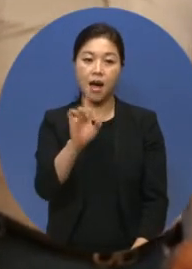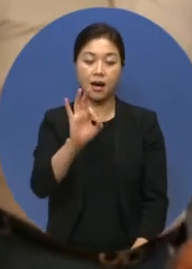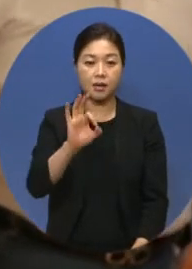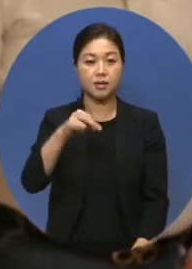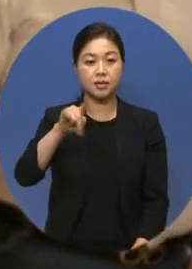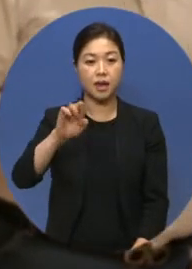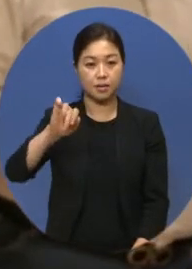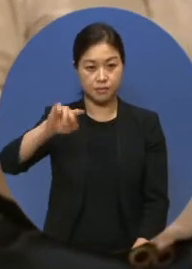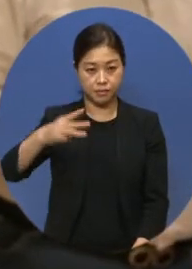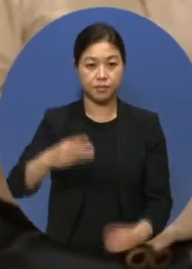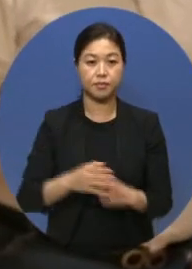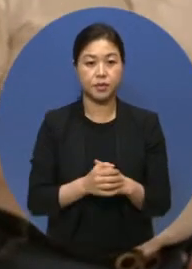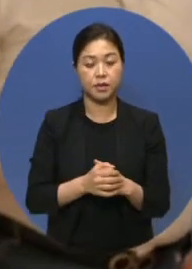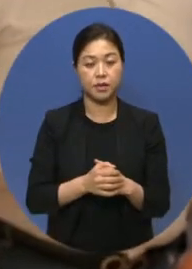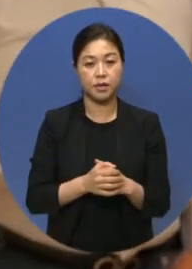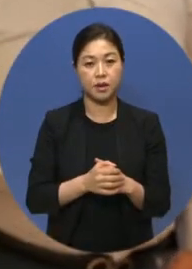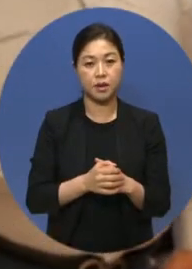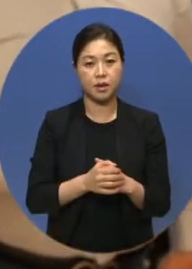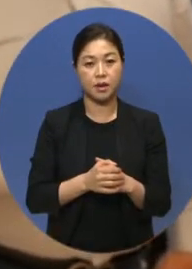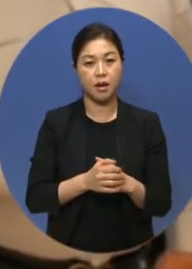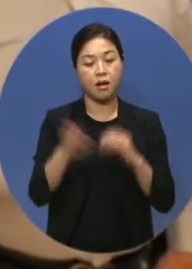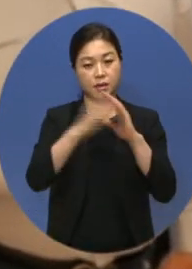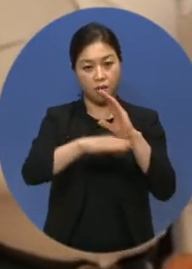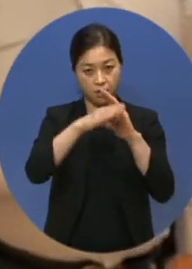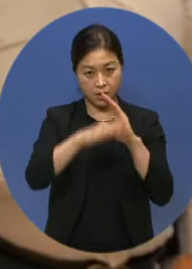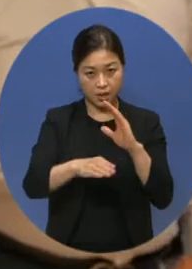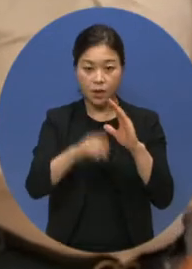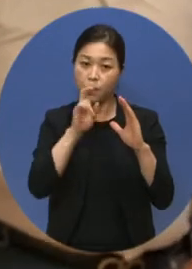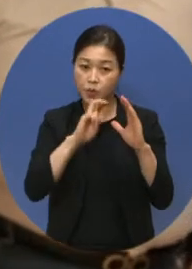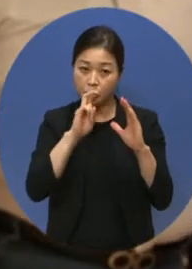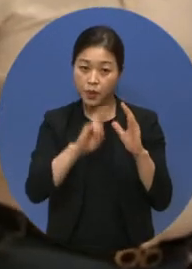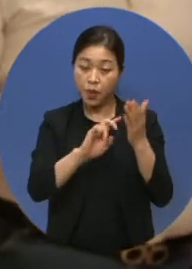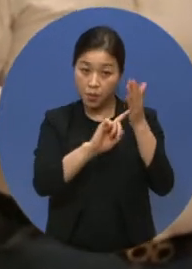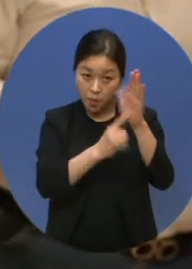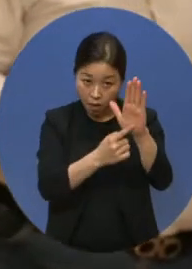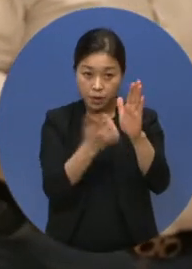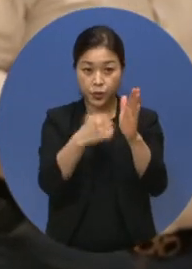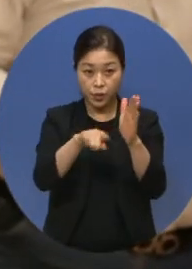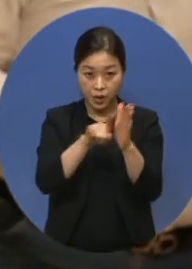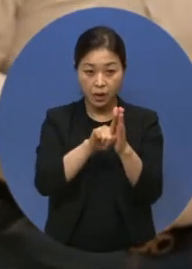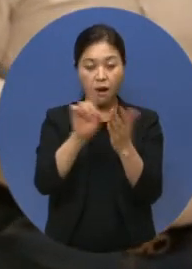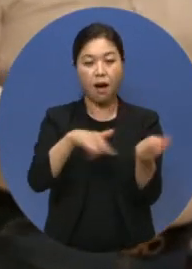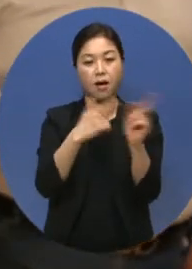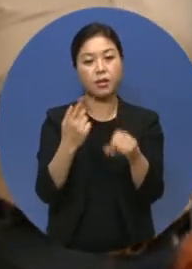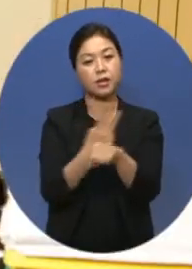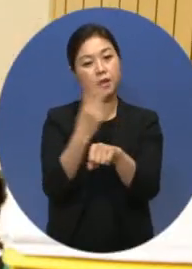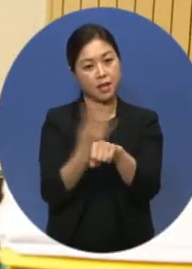정기 연주회를 위해 하루에 서너 시간씩 연습을 한다고 합니다.